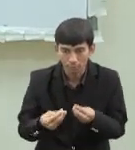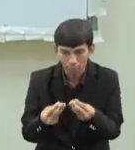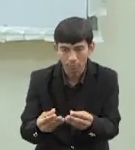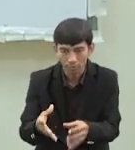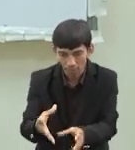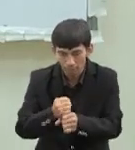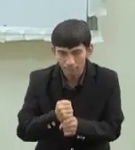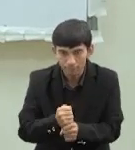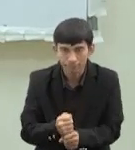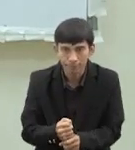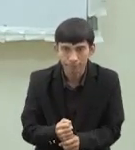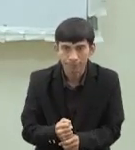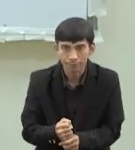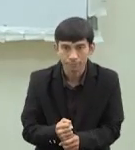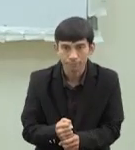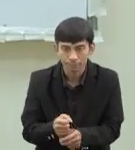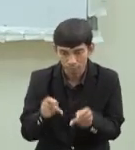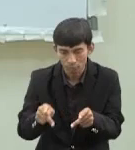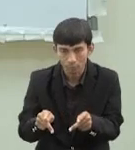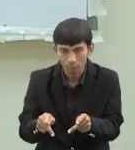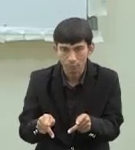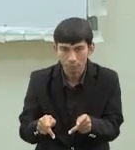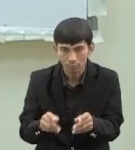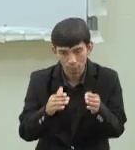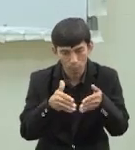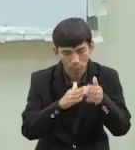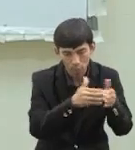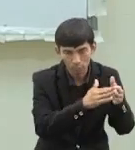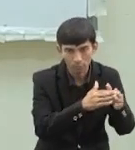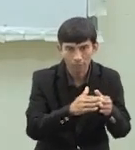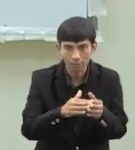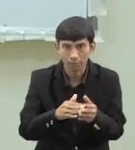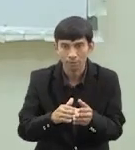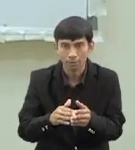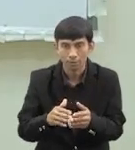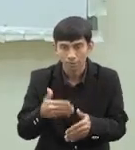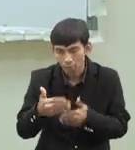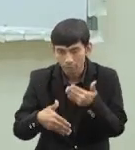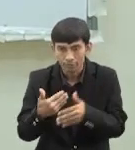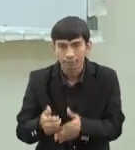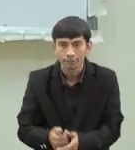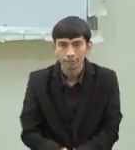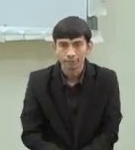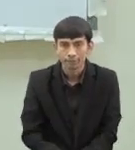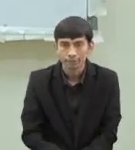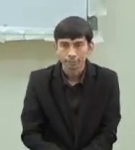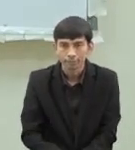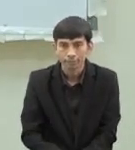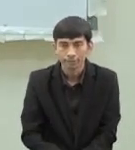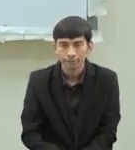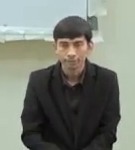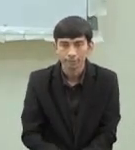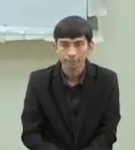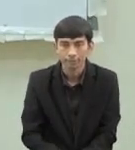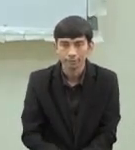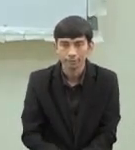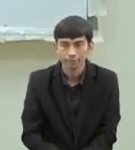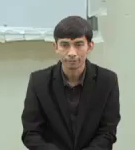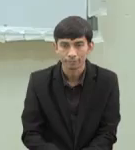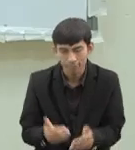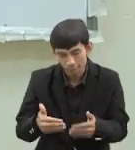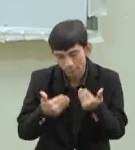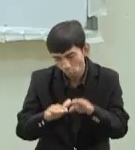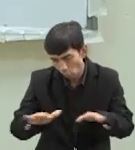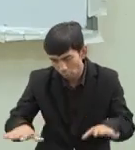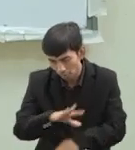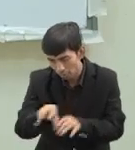bán. Mà nụ cực phung sạch thàn xem sàn ơi. Chà, mẹ đáy con từng ọc này sắp toàn đấy